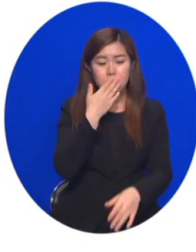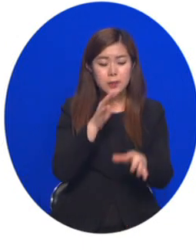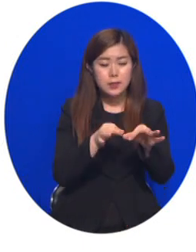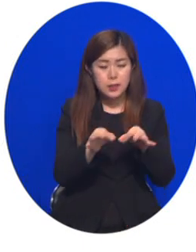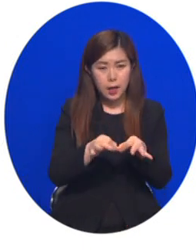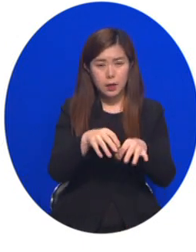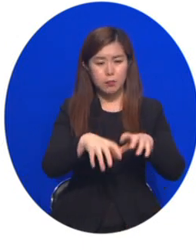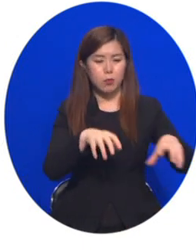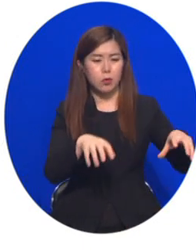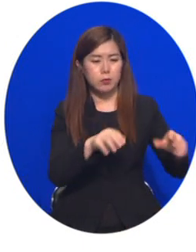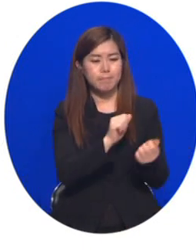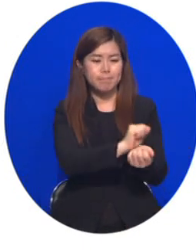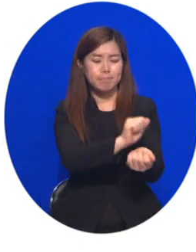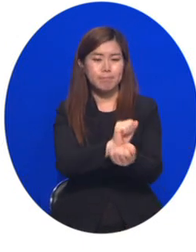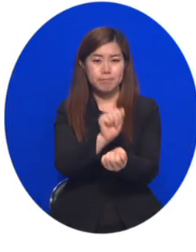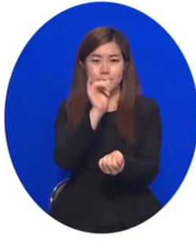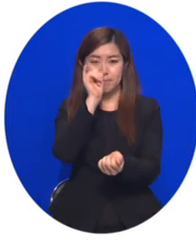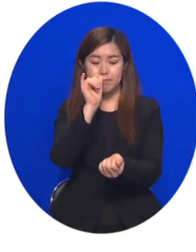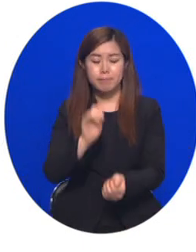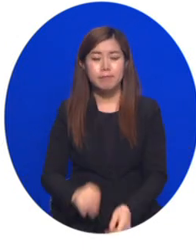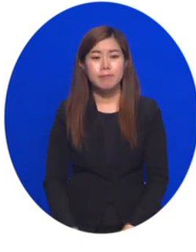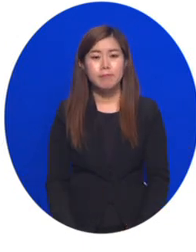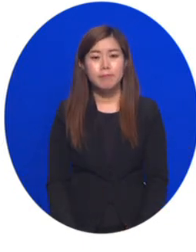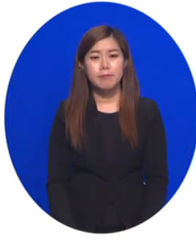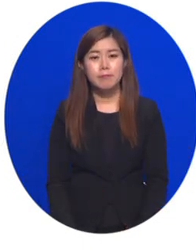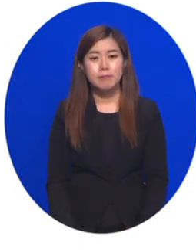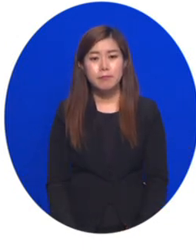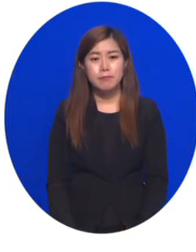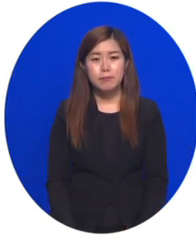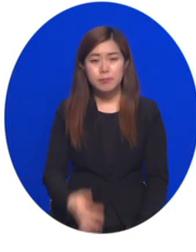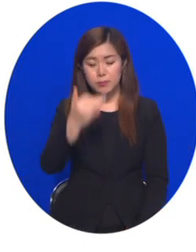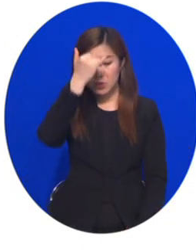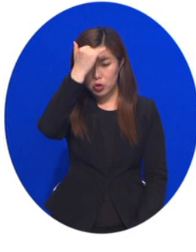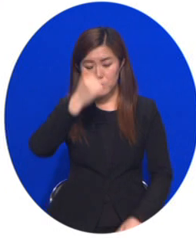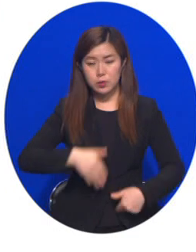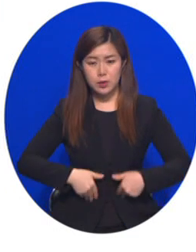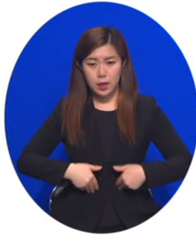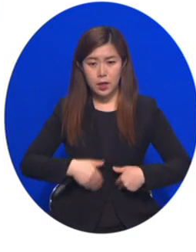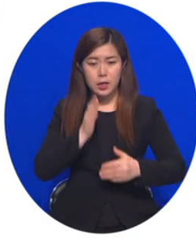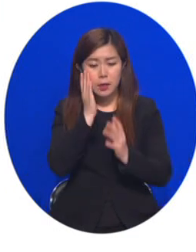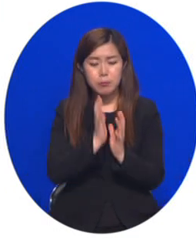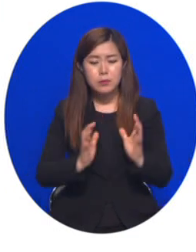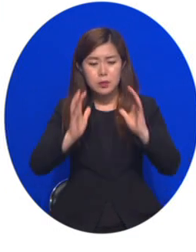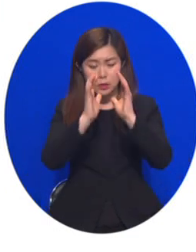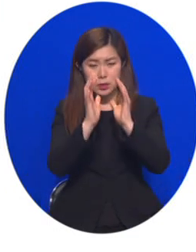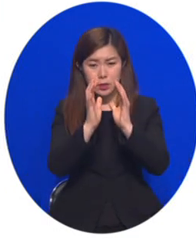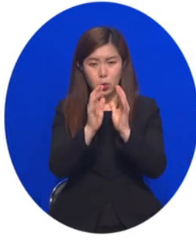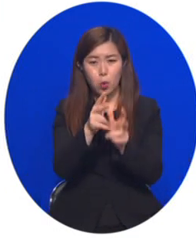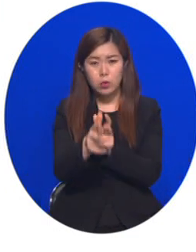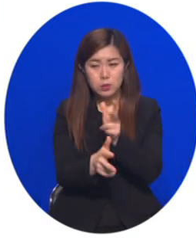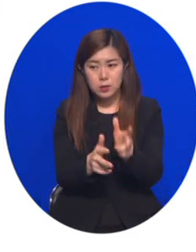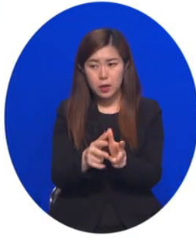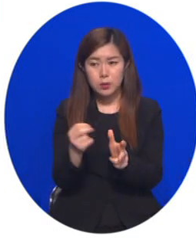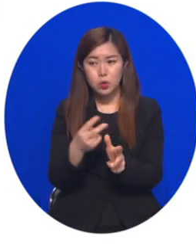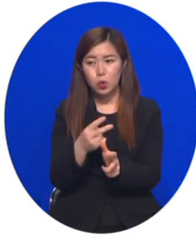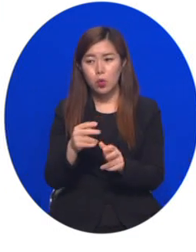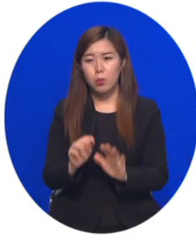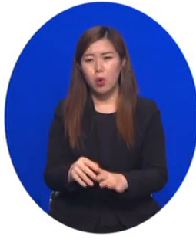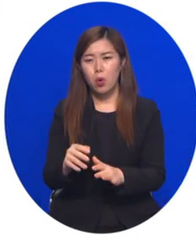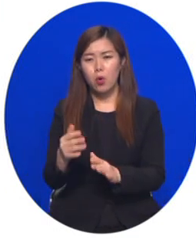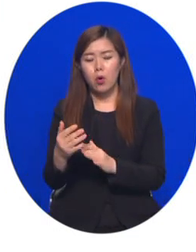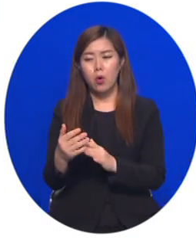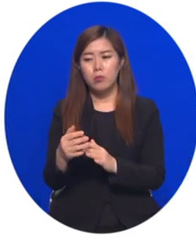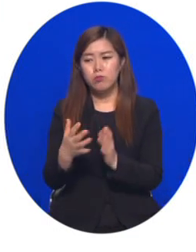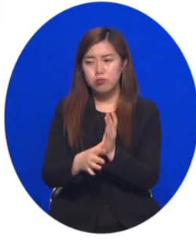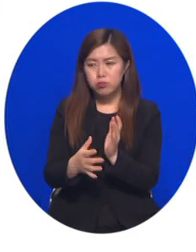가리지 않고 집단 감염이 속출하고 있습니다. 충남 김치공장과 대구 건강식품 판매 모임, 대전 교회와